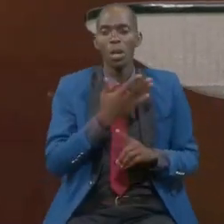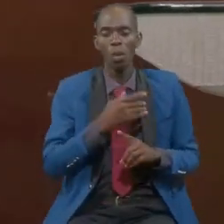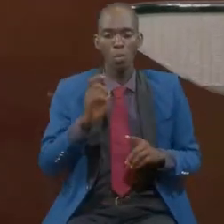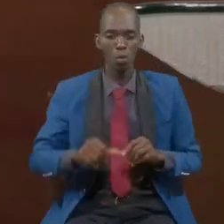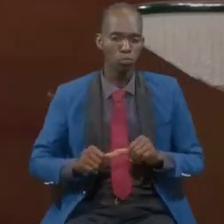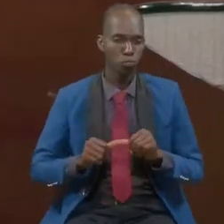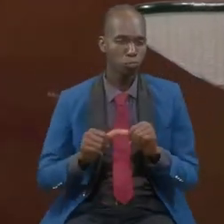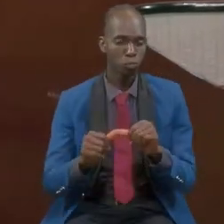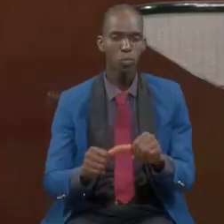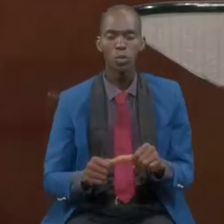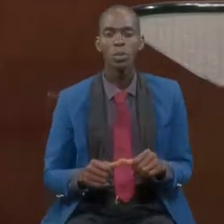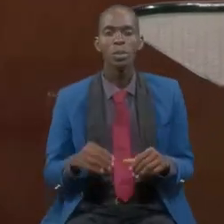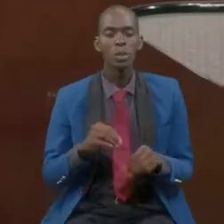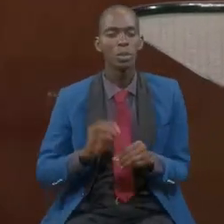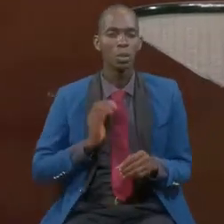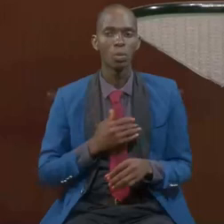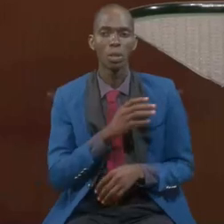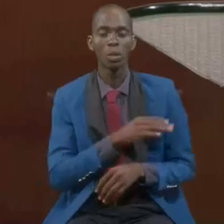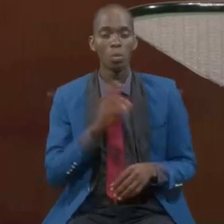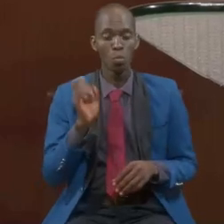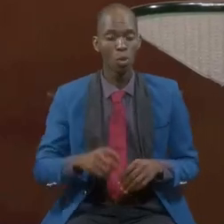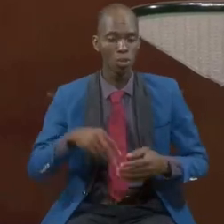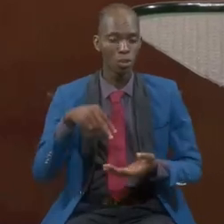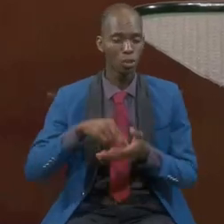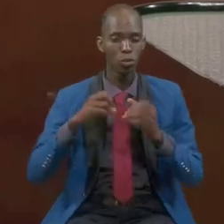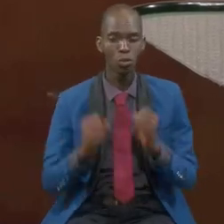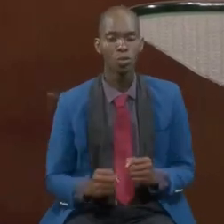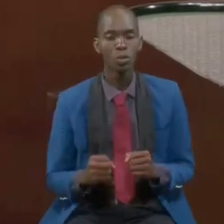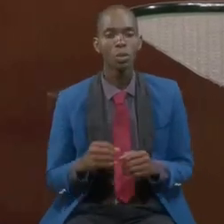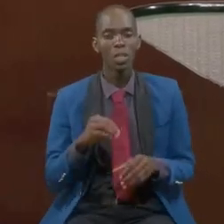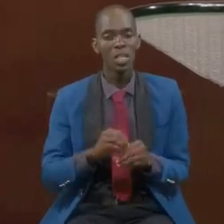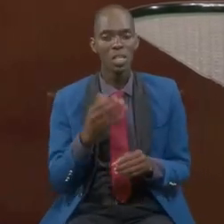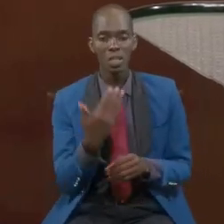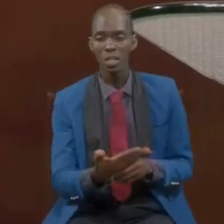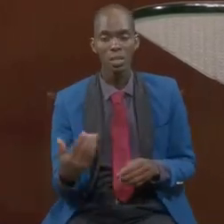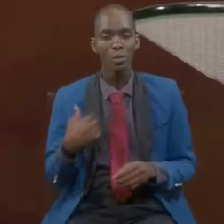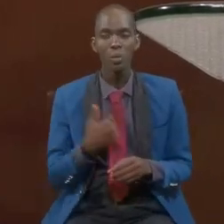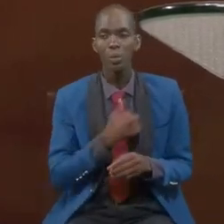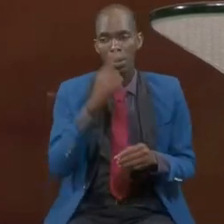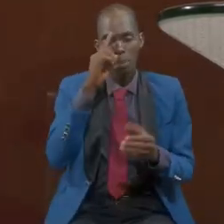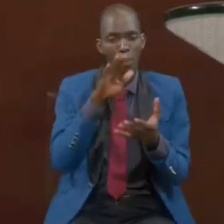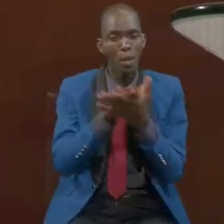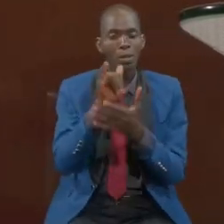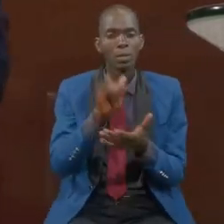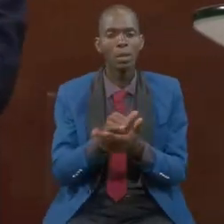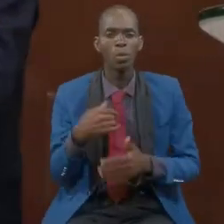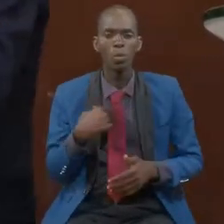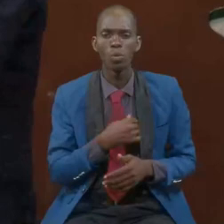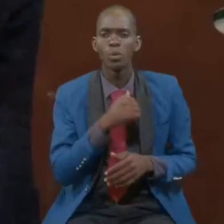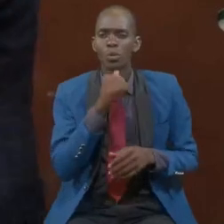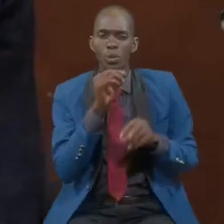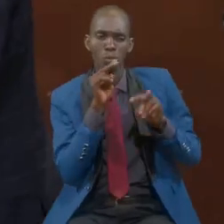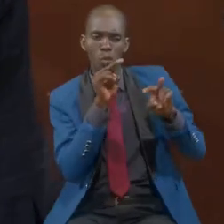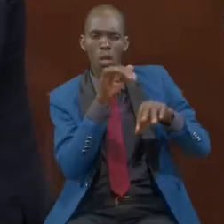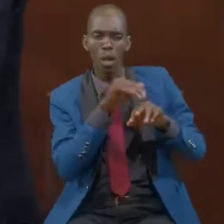plus stables dans notre caractère. Nous devons devenir plus fermes dans les choses que nous croyons, afin qu'on ne regarde